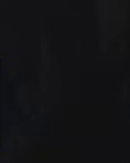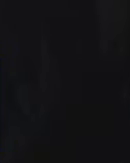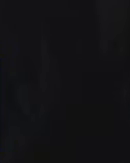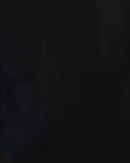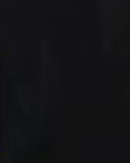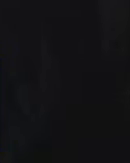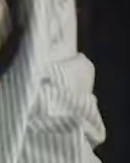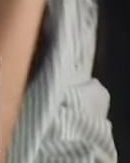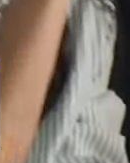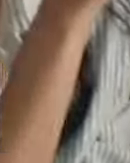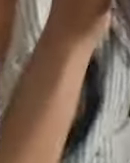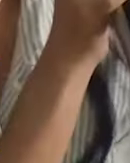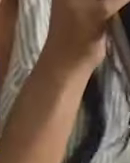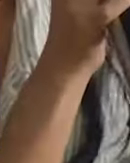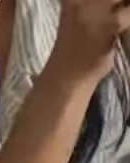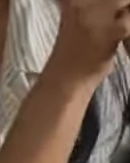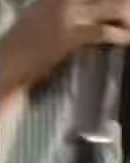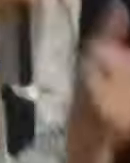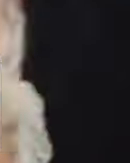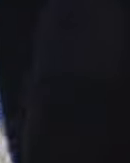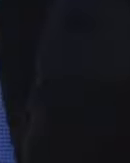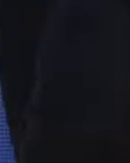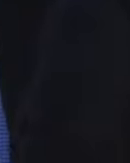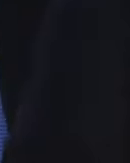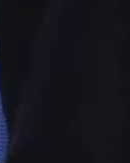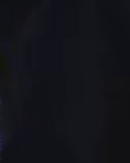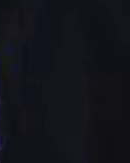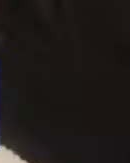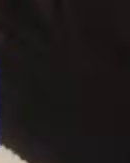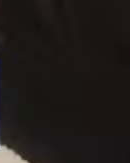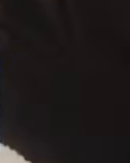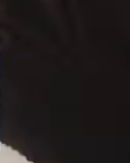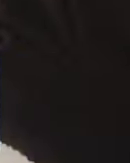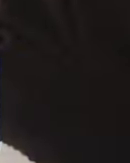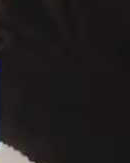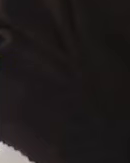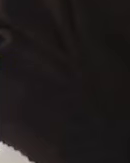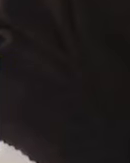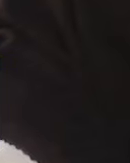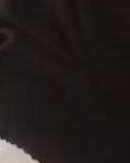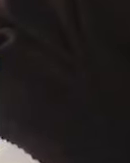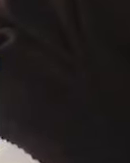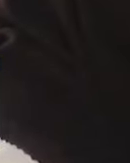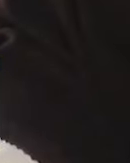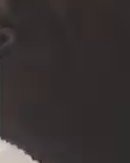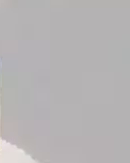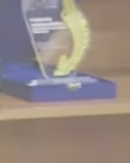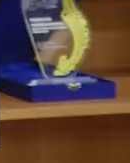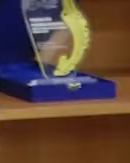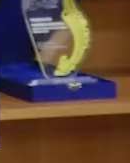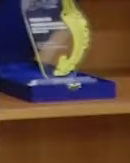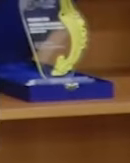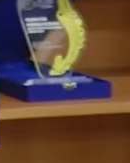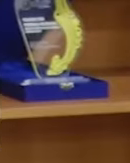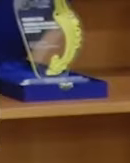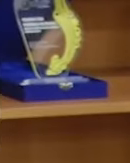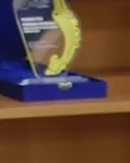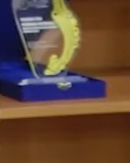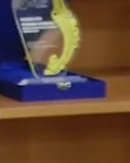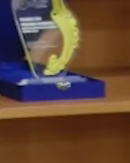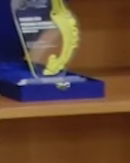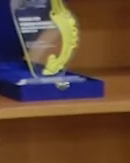para mahasiswa dan menjadikan acara ini sebagai ajang hiburan dan inspirasi bagi seluruh mahasiswa. Cukup mengejutkan ya, hari